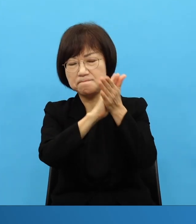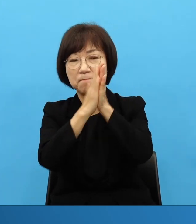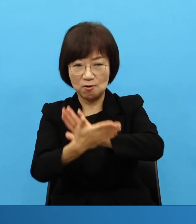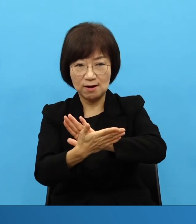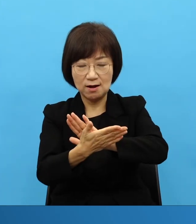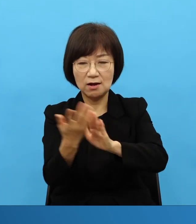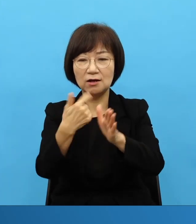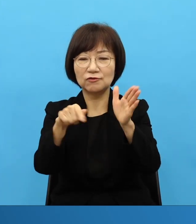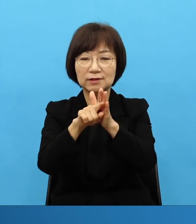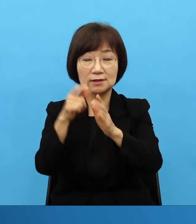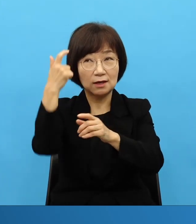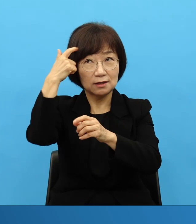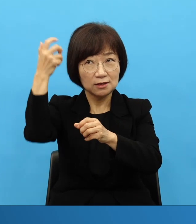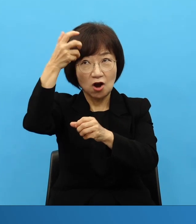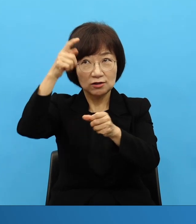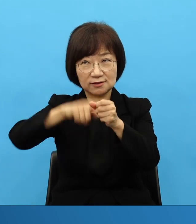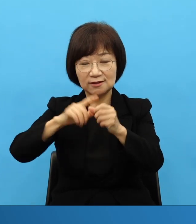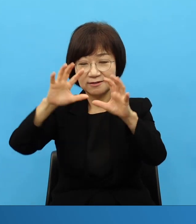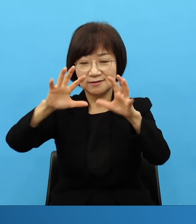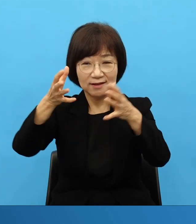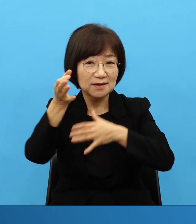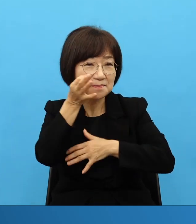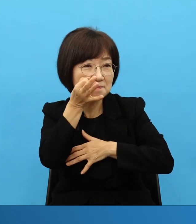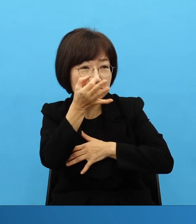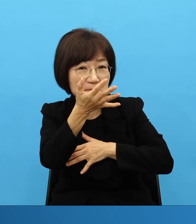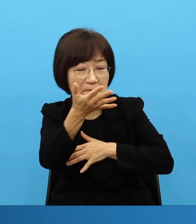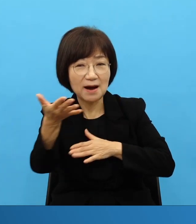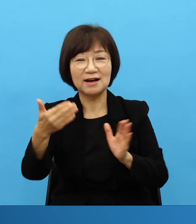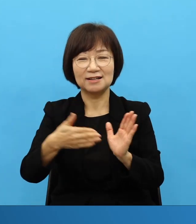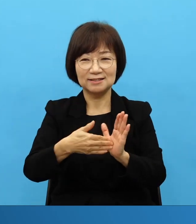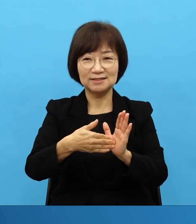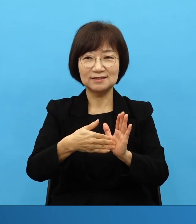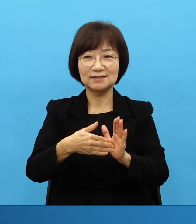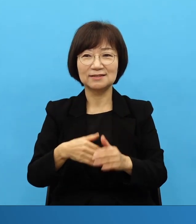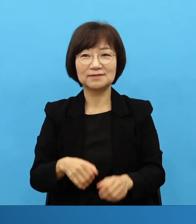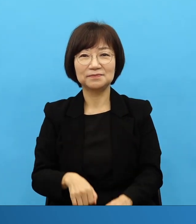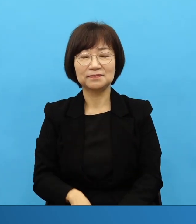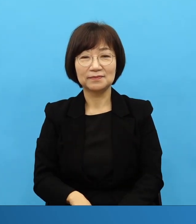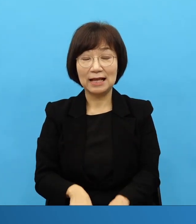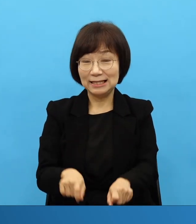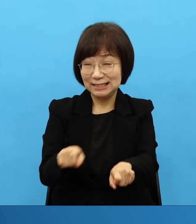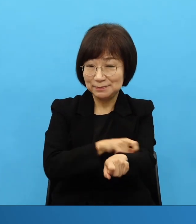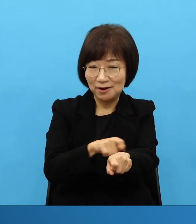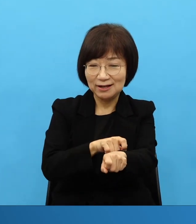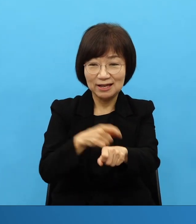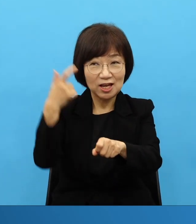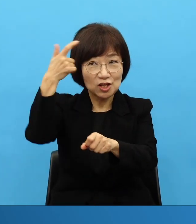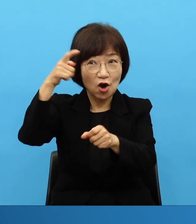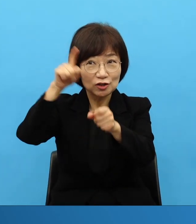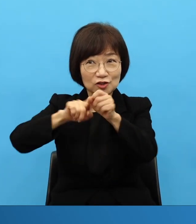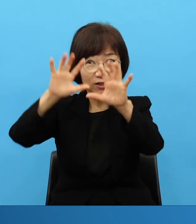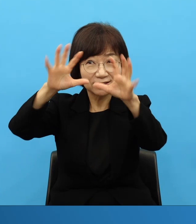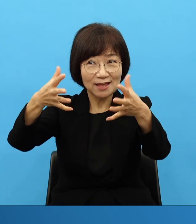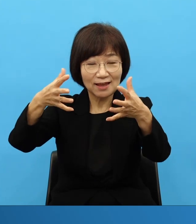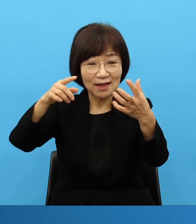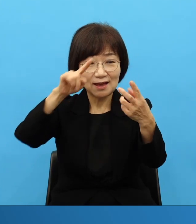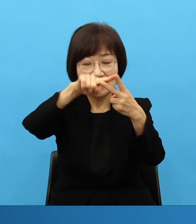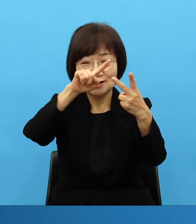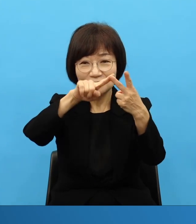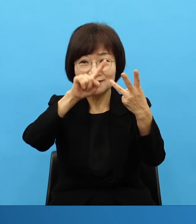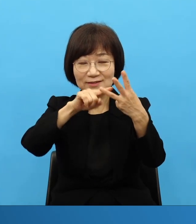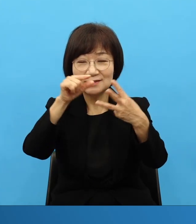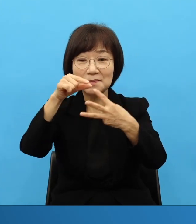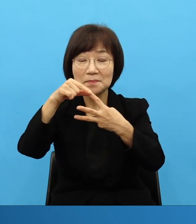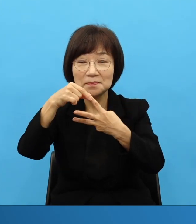allowed them to see a spiritual realm that completely overturns their 그 중에 background. 특히 세 가지 보여줬어요 And then there are 3 specific 뭡니까? examples. What are